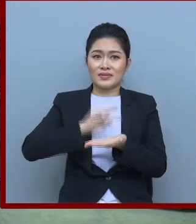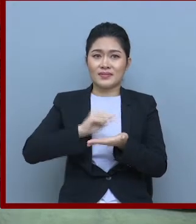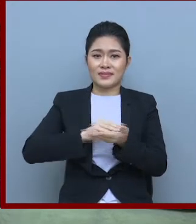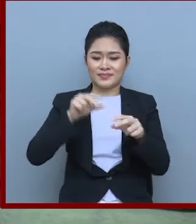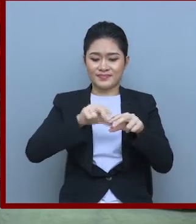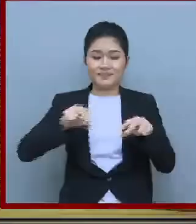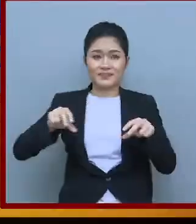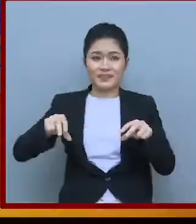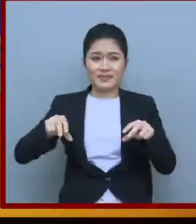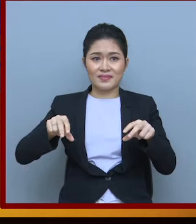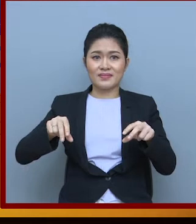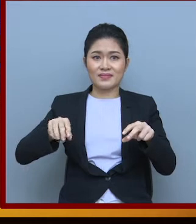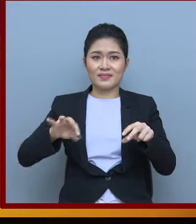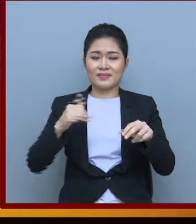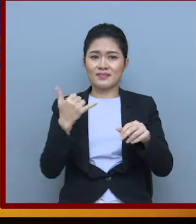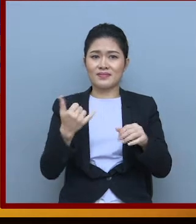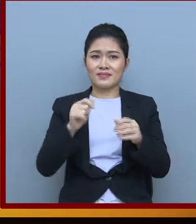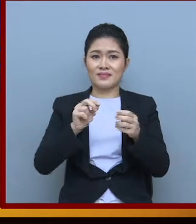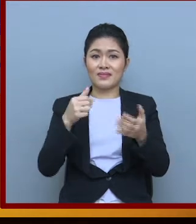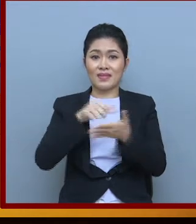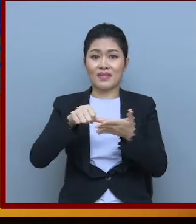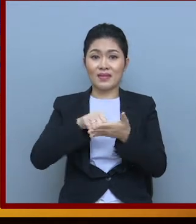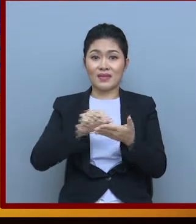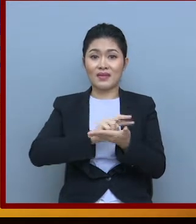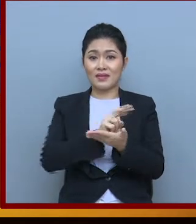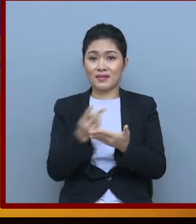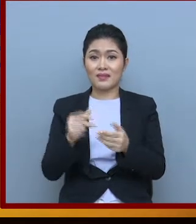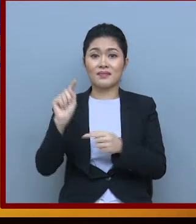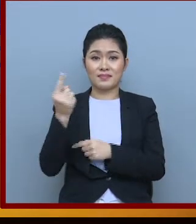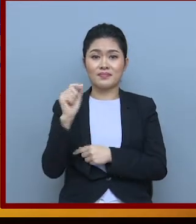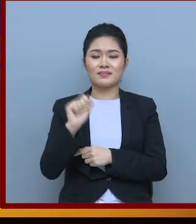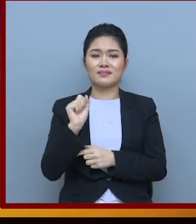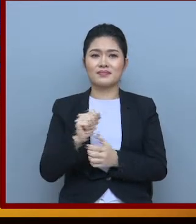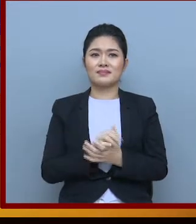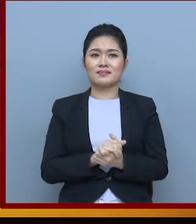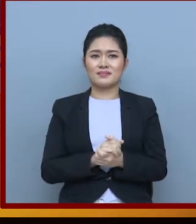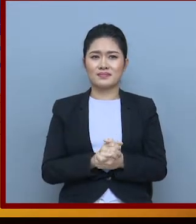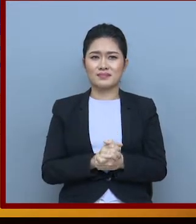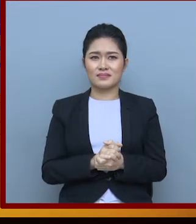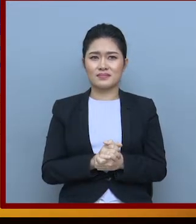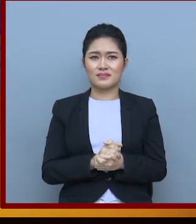ให้เป็นขา DC นะครับแล้วก็เซตว่า LED เนี่ยเป็นเอาท์พุต